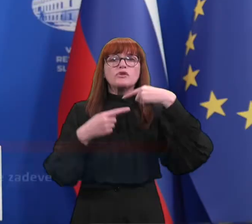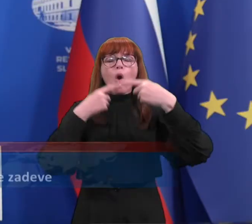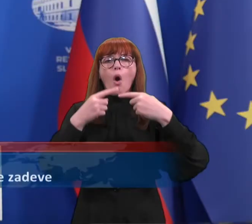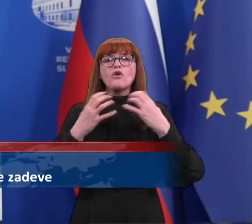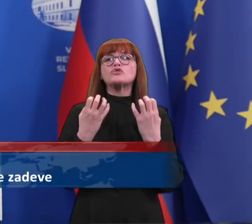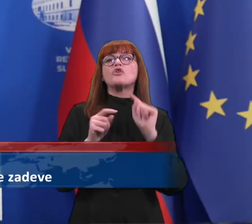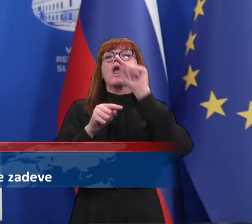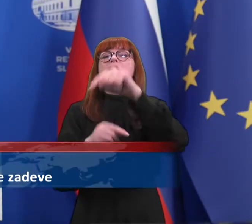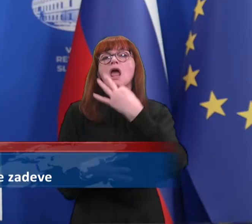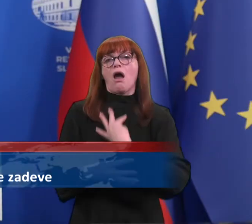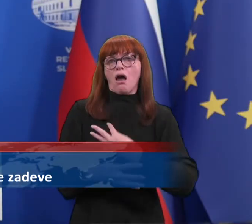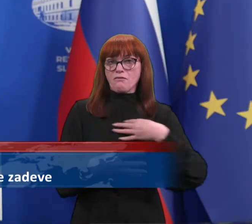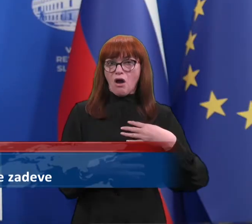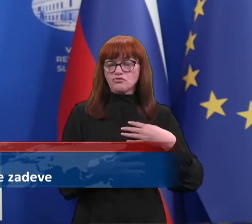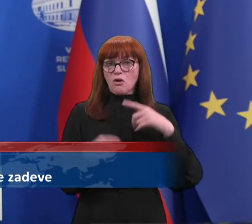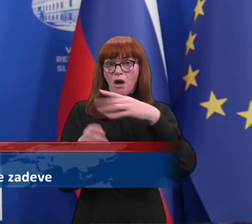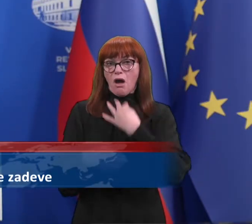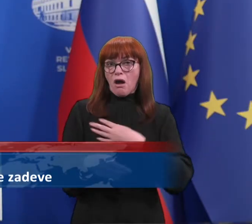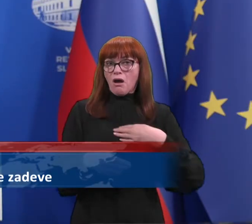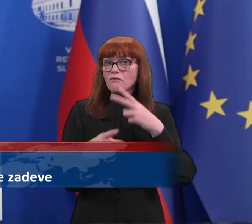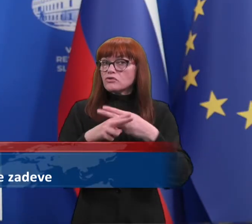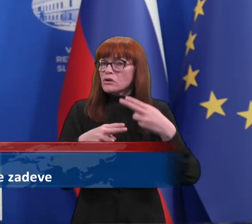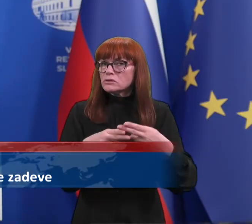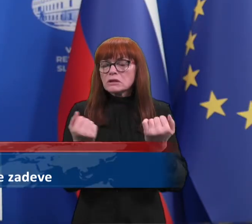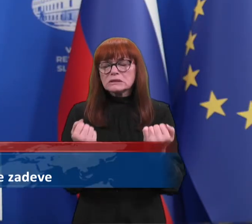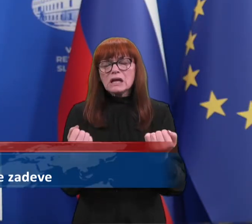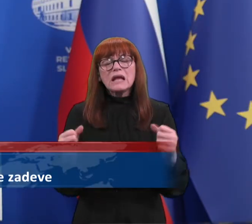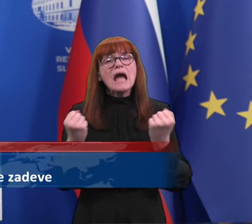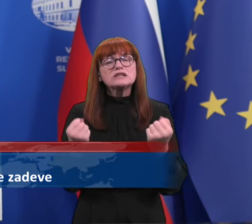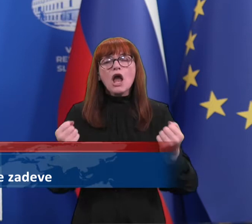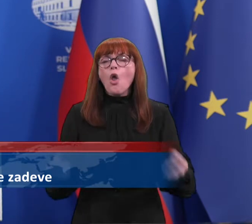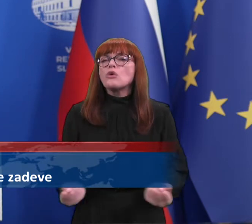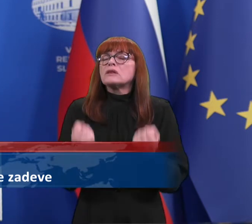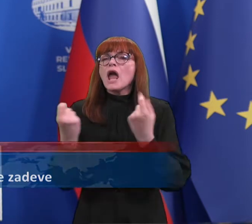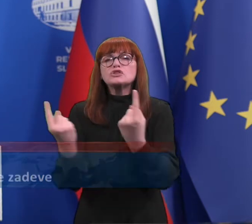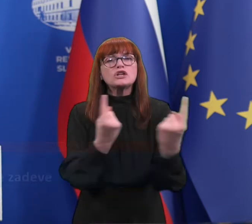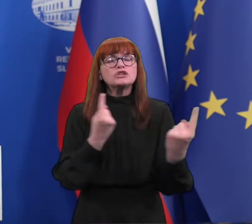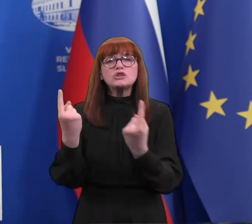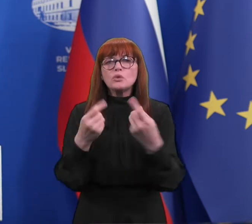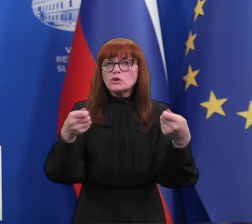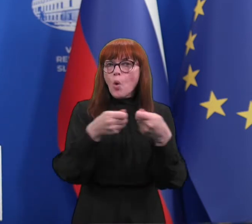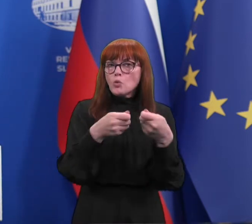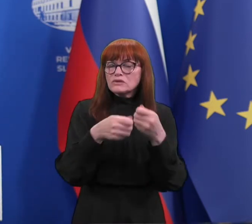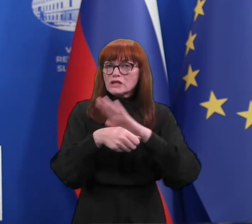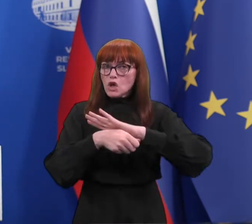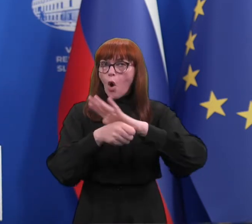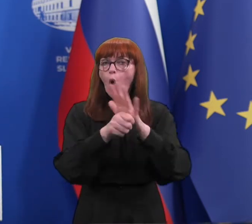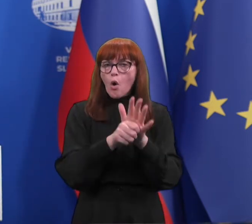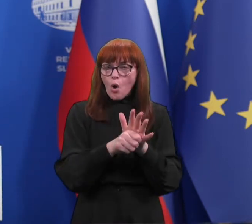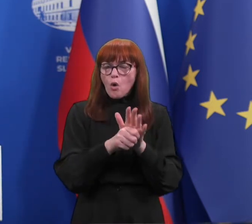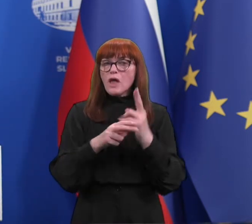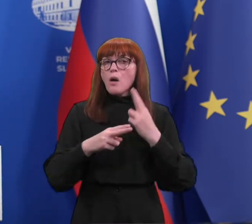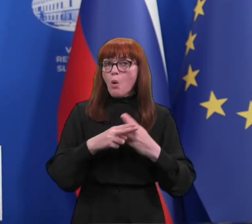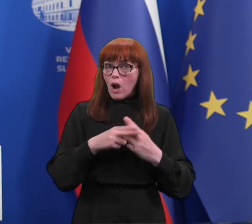ukrepov. Hrvaška je država, ki je zdaj v zelo težki situaciji, kar se korona